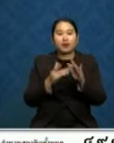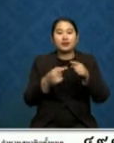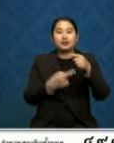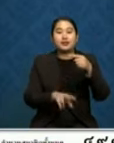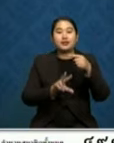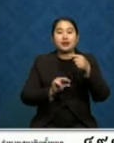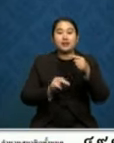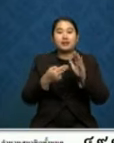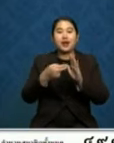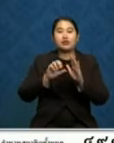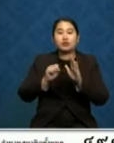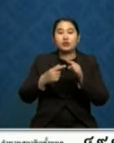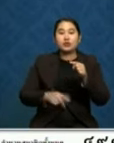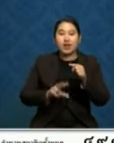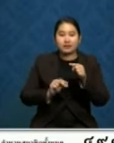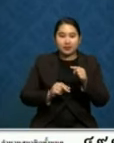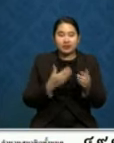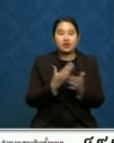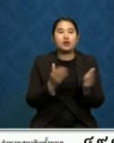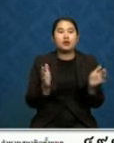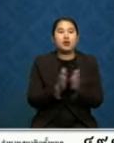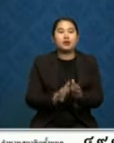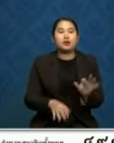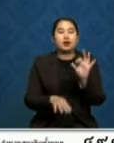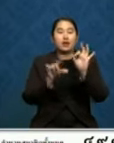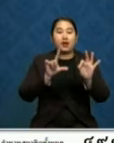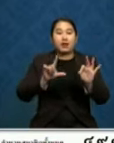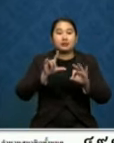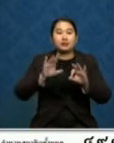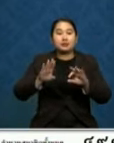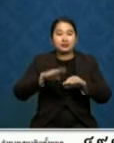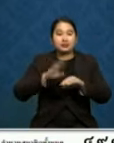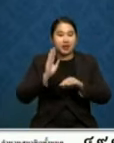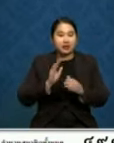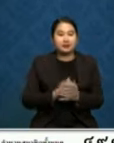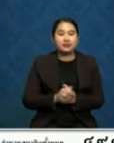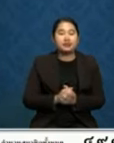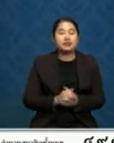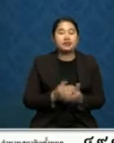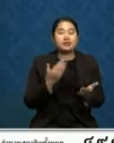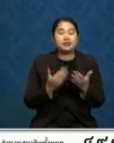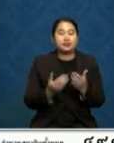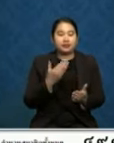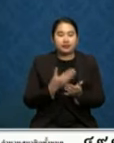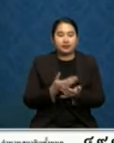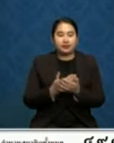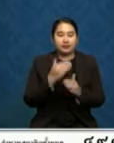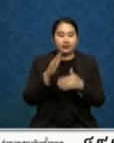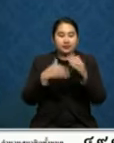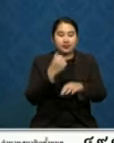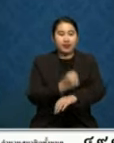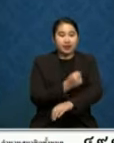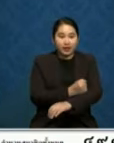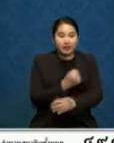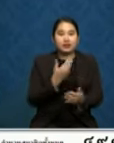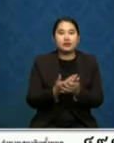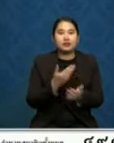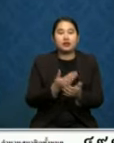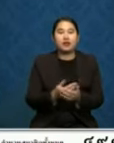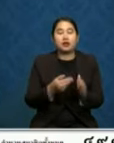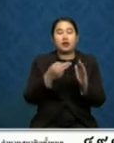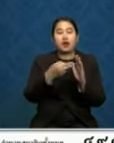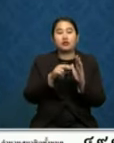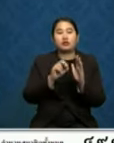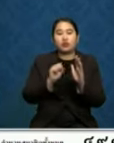ตรรวม9ล้านกว่าบาทหรือกิจกรรมพัฒนาสมรรถนะวิทยากรเพื่อพัฒนาฝีมือแรงงานจำนวน6หลักสูตร